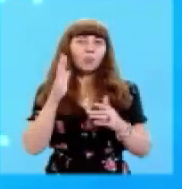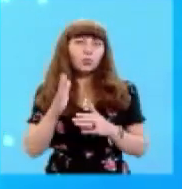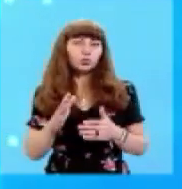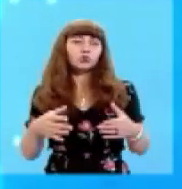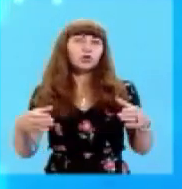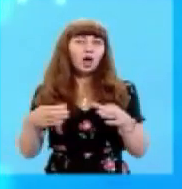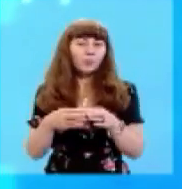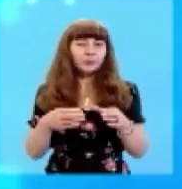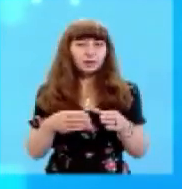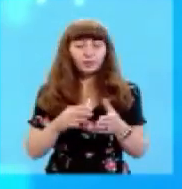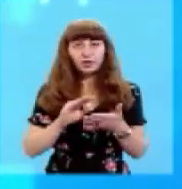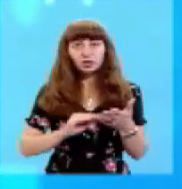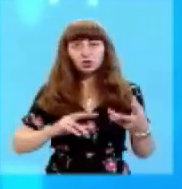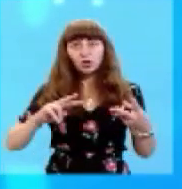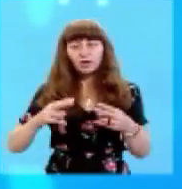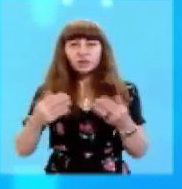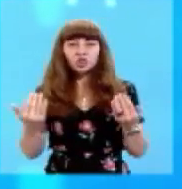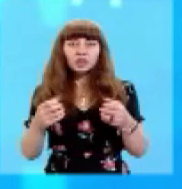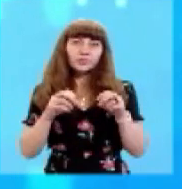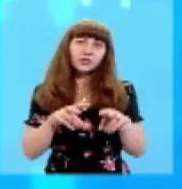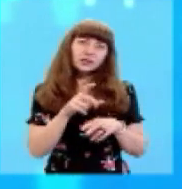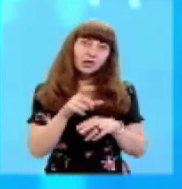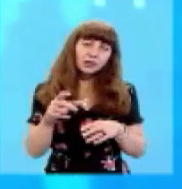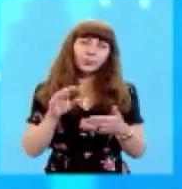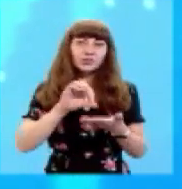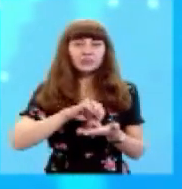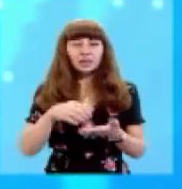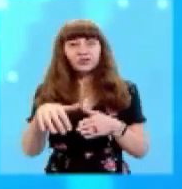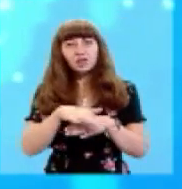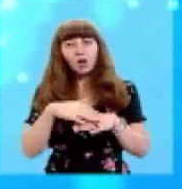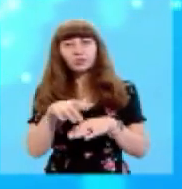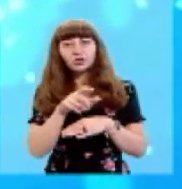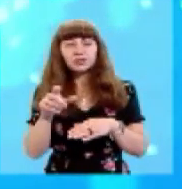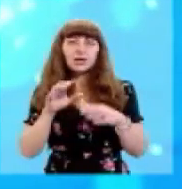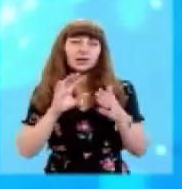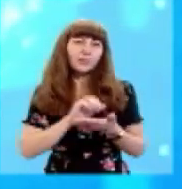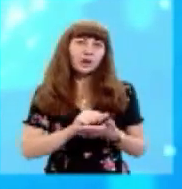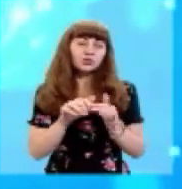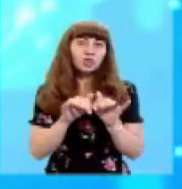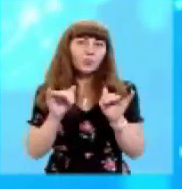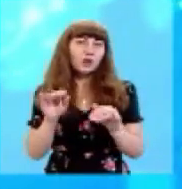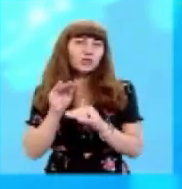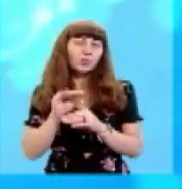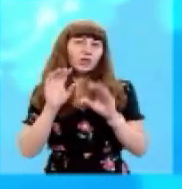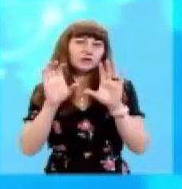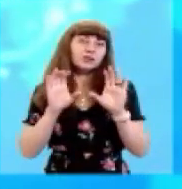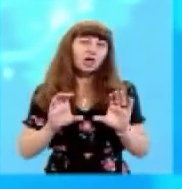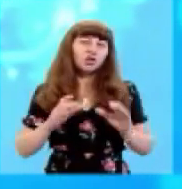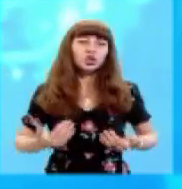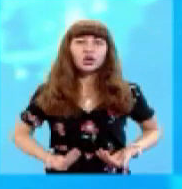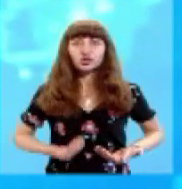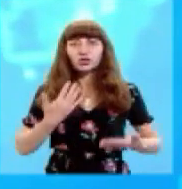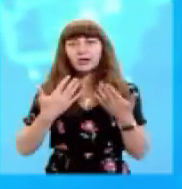и продолжении реформы. Сейчас специалисты и представители общественности занимаются разработкой дополнений закон о